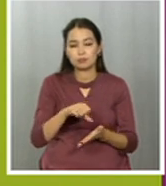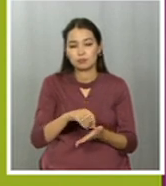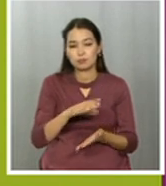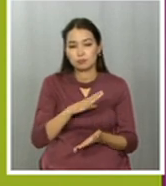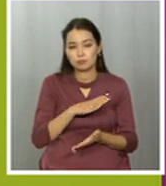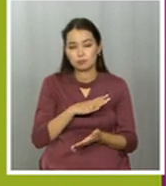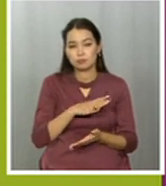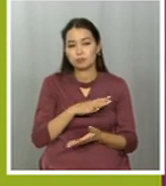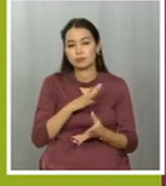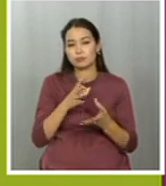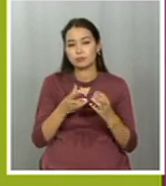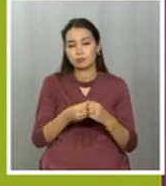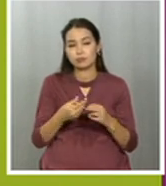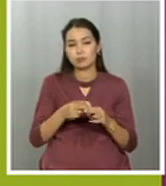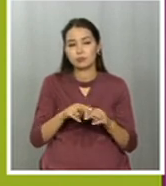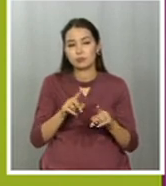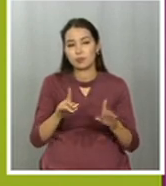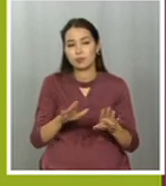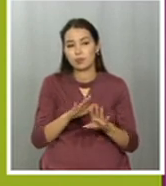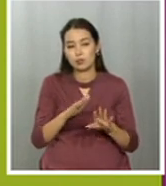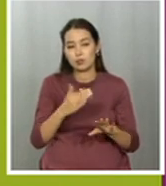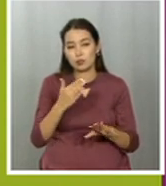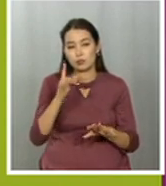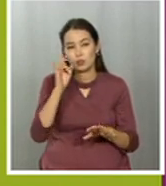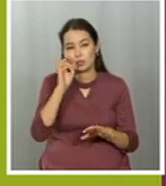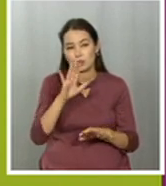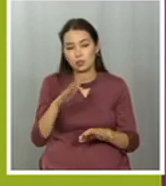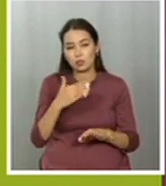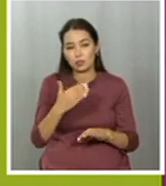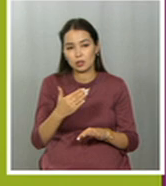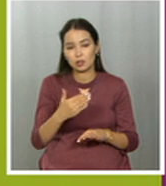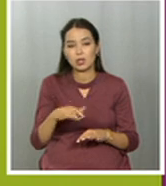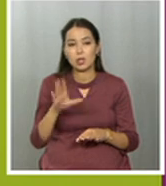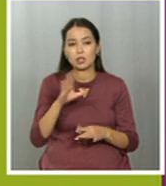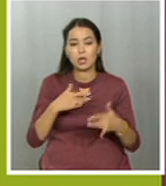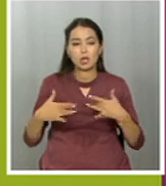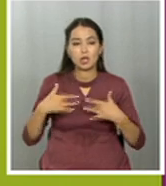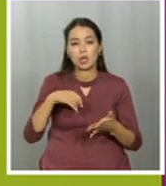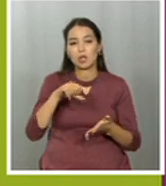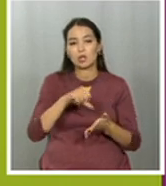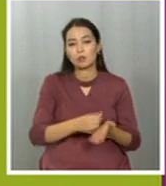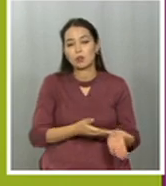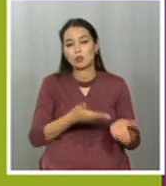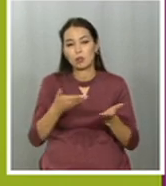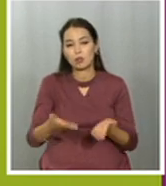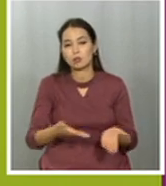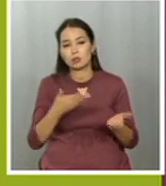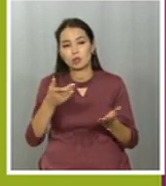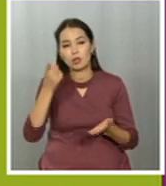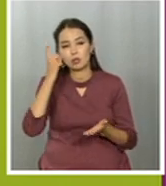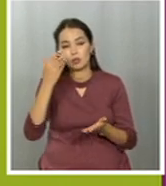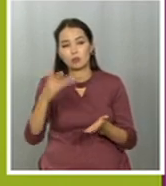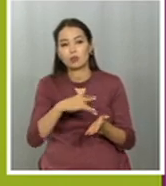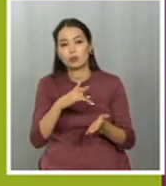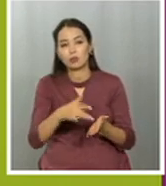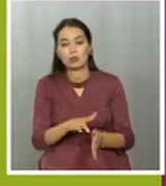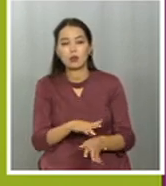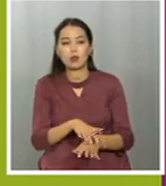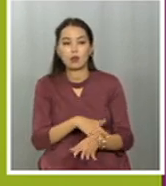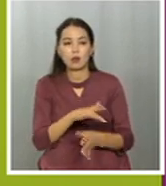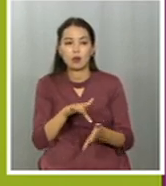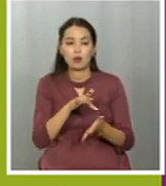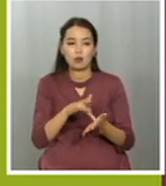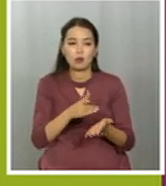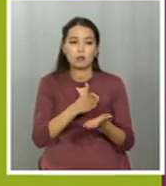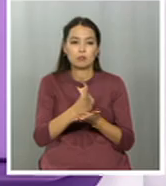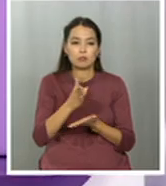Дарынымен ән сүйер қауымды тәнті еткен Әміре гастрольдік сапарын ұзартып, Германия қалаларын ұзақ уақыт аралап өнер